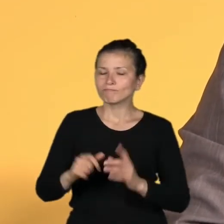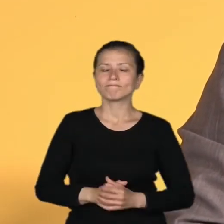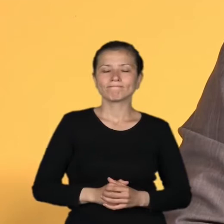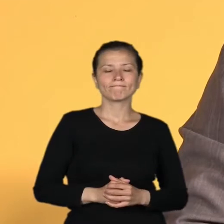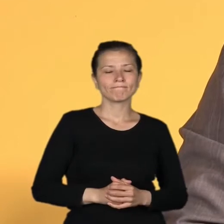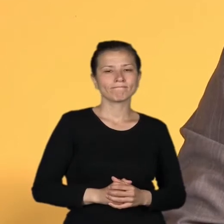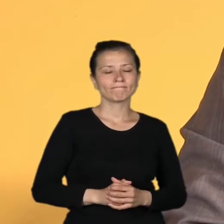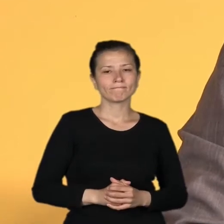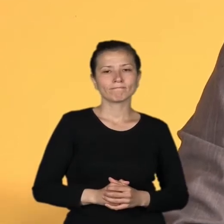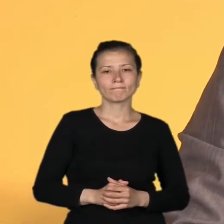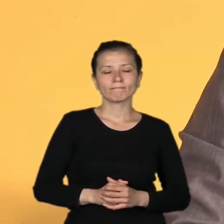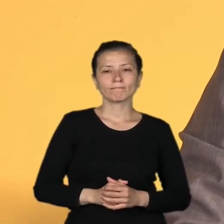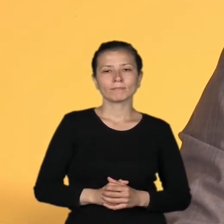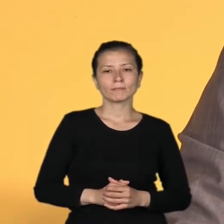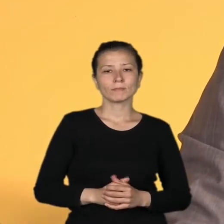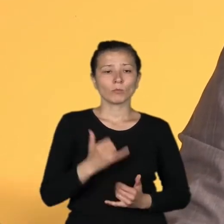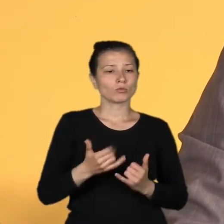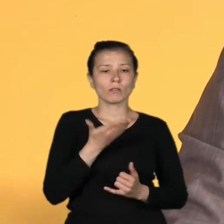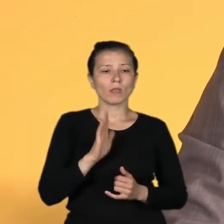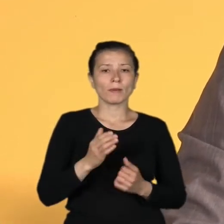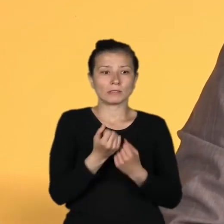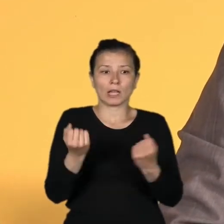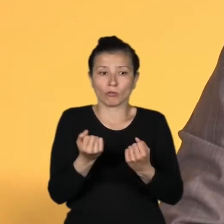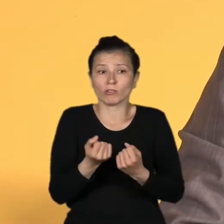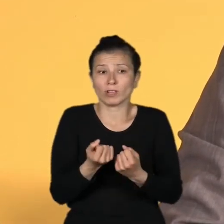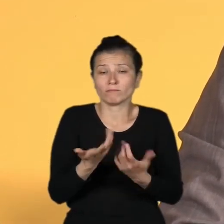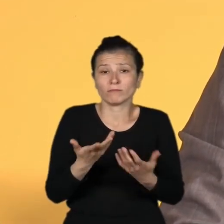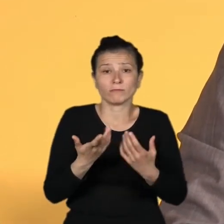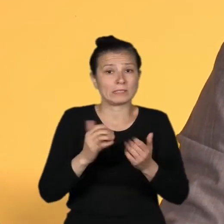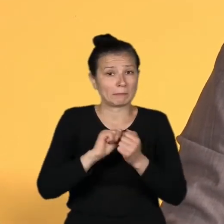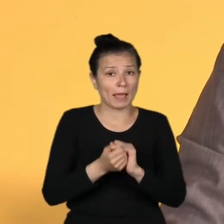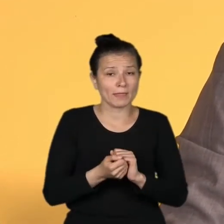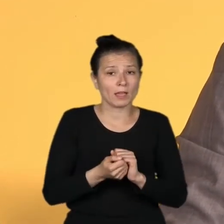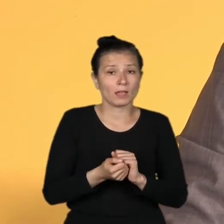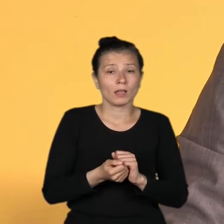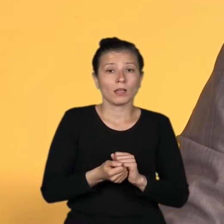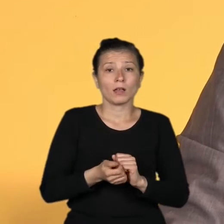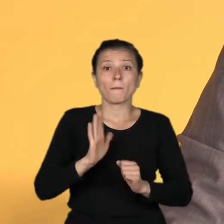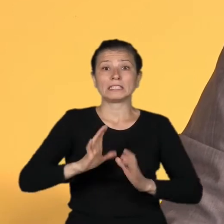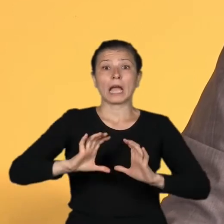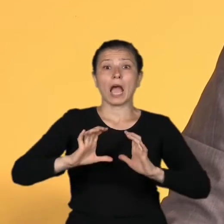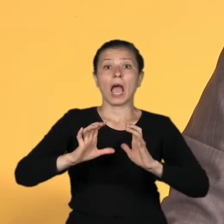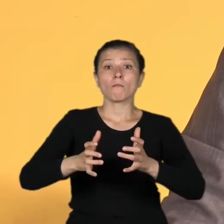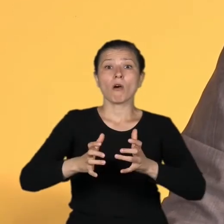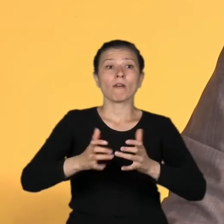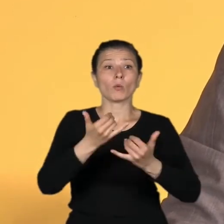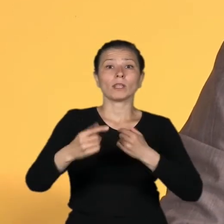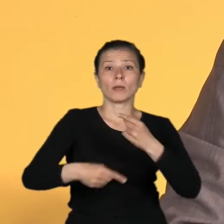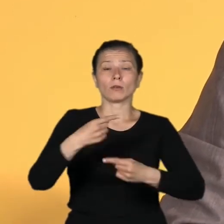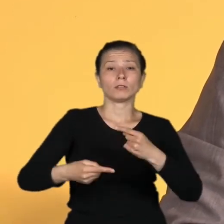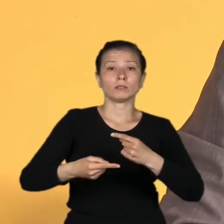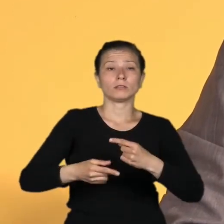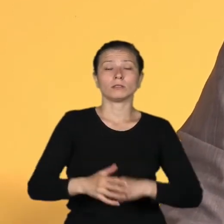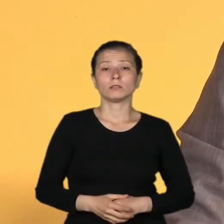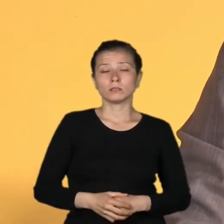bo brak zaangażowania w potrzeby zmiany będzie wielkim hamulcowym wszystkich innych procesów.